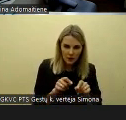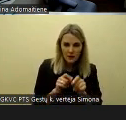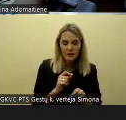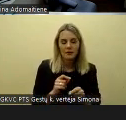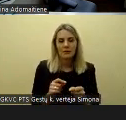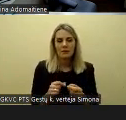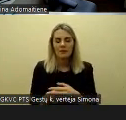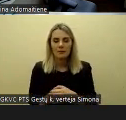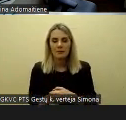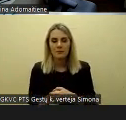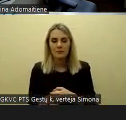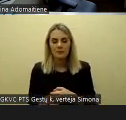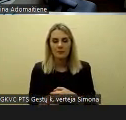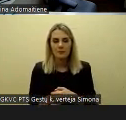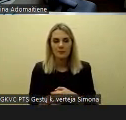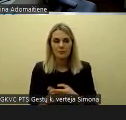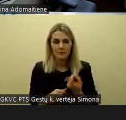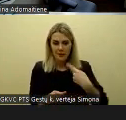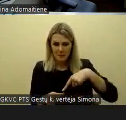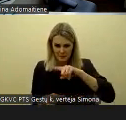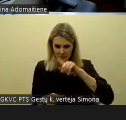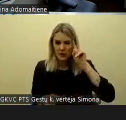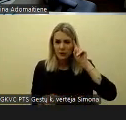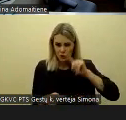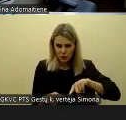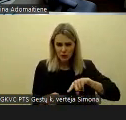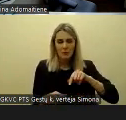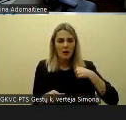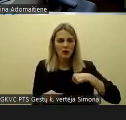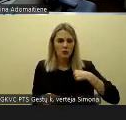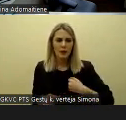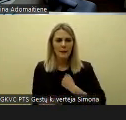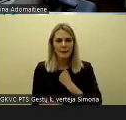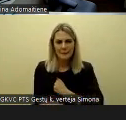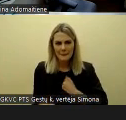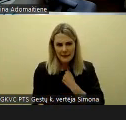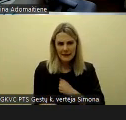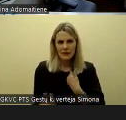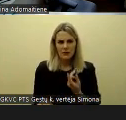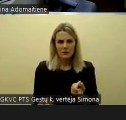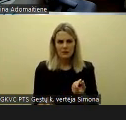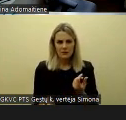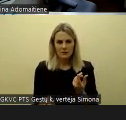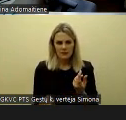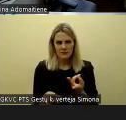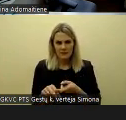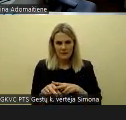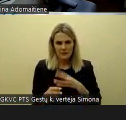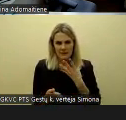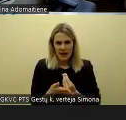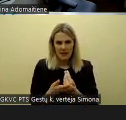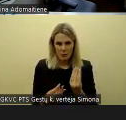mes žinome, kad žmonės jaučia tam tikrą grėsmę savo dalykams, mes suprantame,